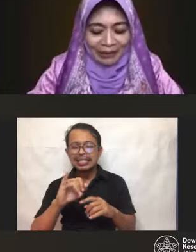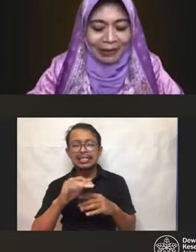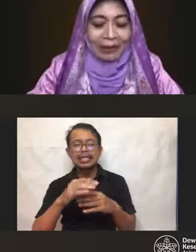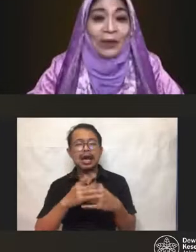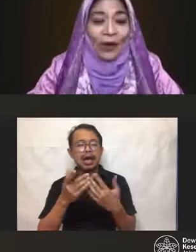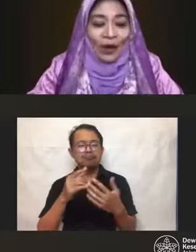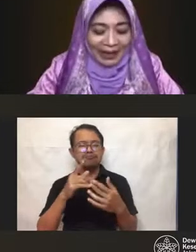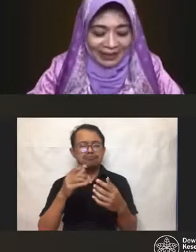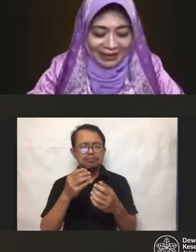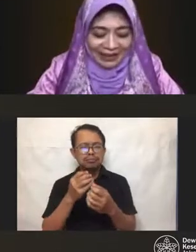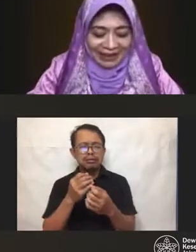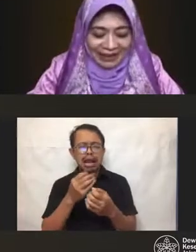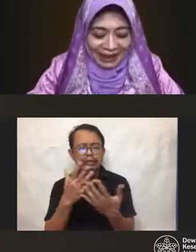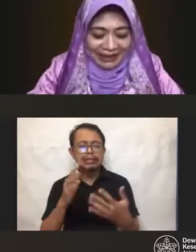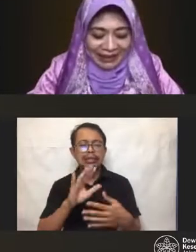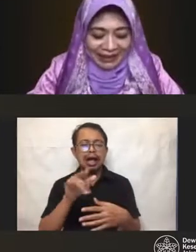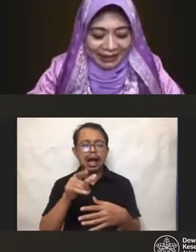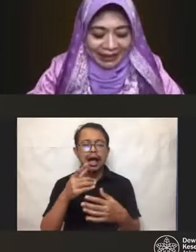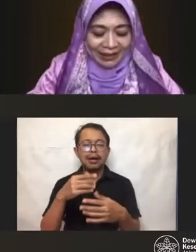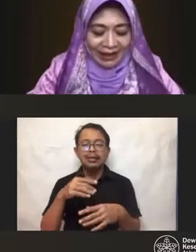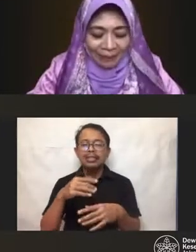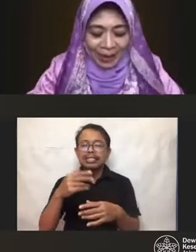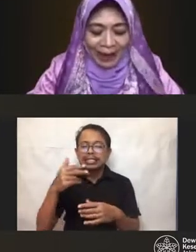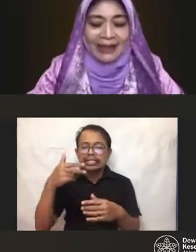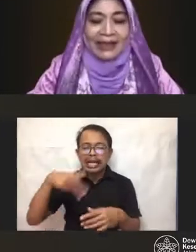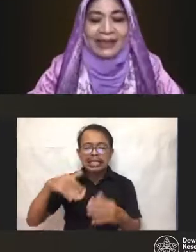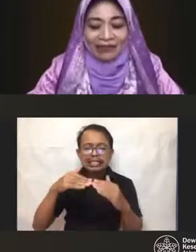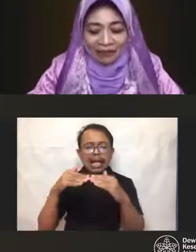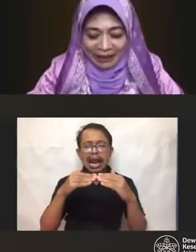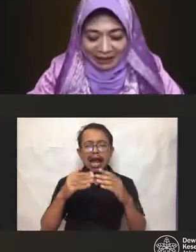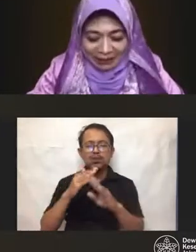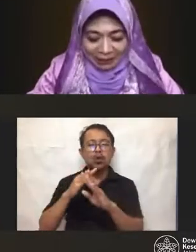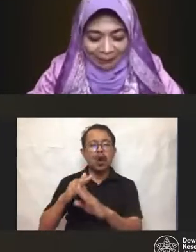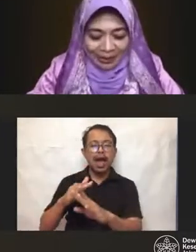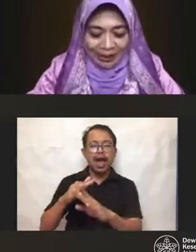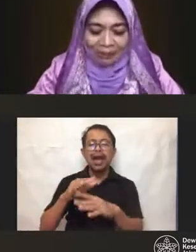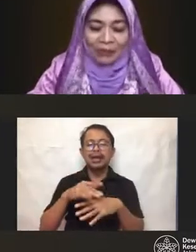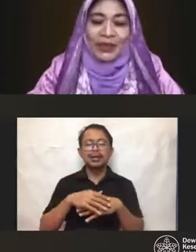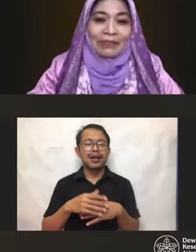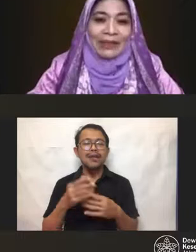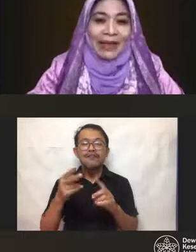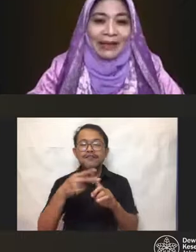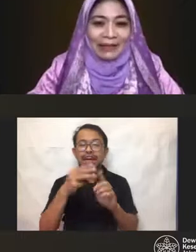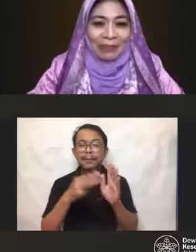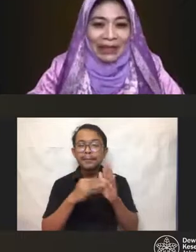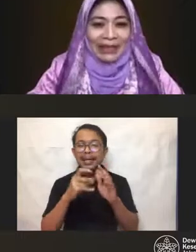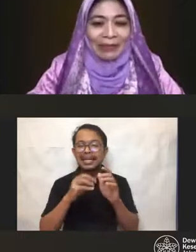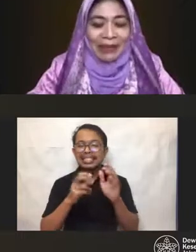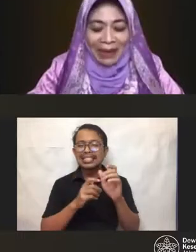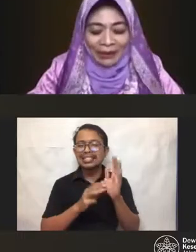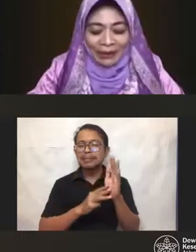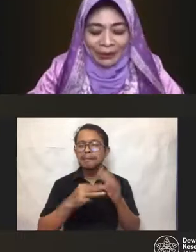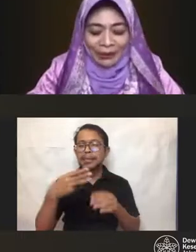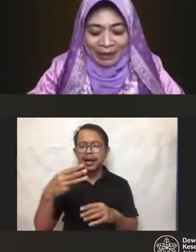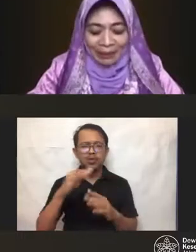perempuan, menolak ide kesetaraan gender, apalagi ide feminisme. Mungkin bisa panitia membantu untuk